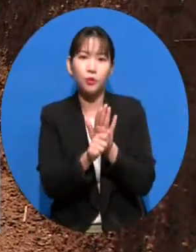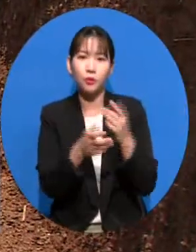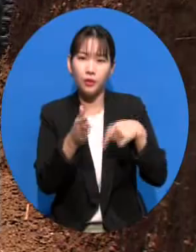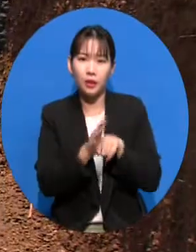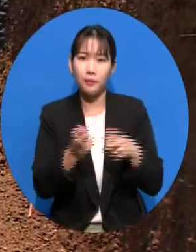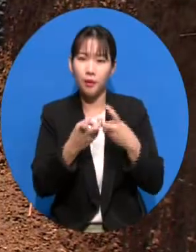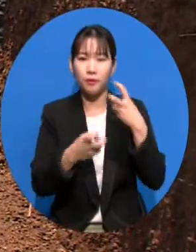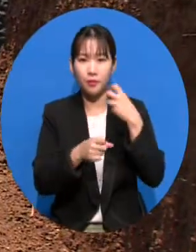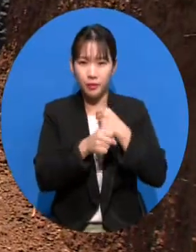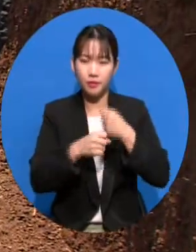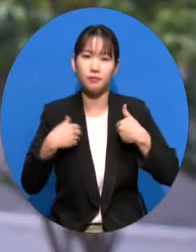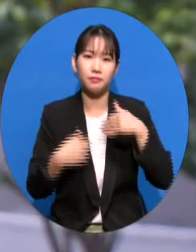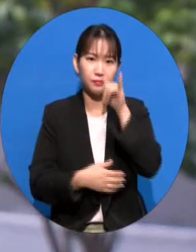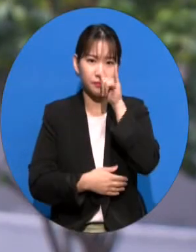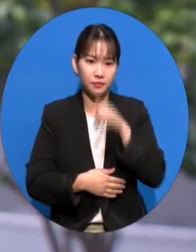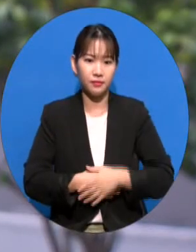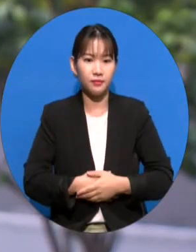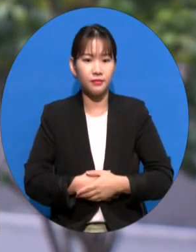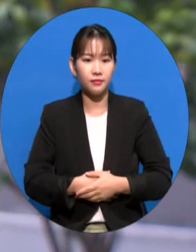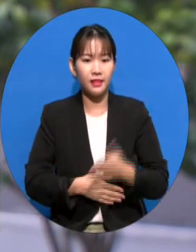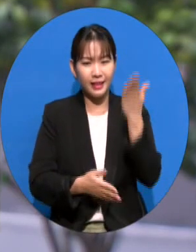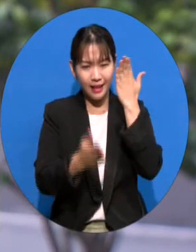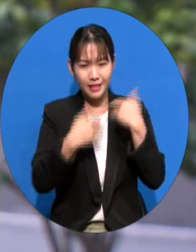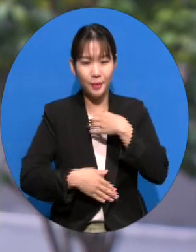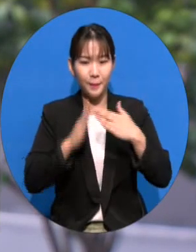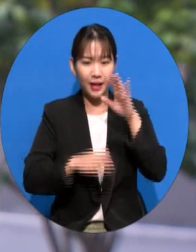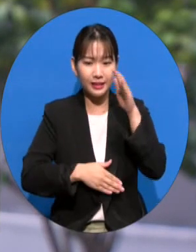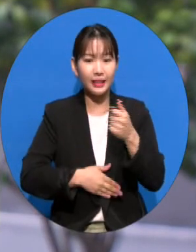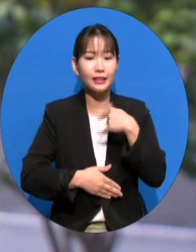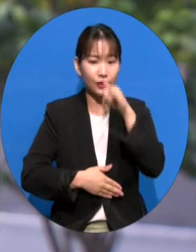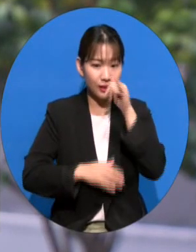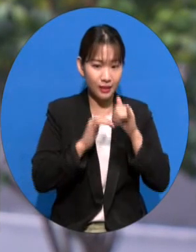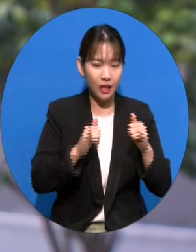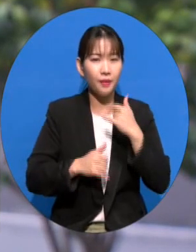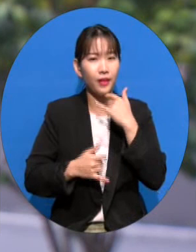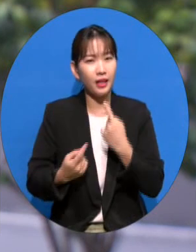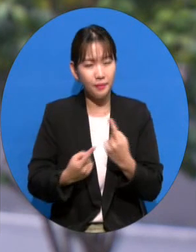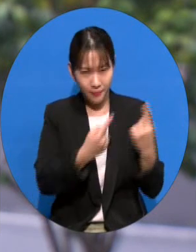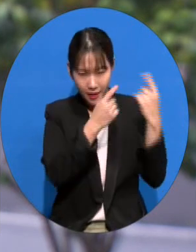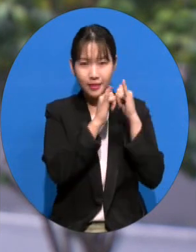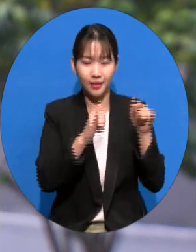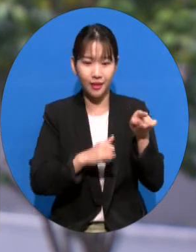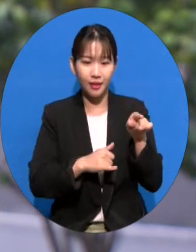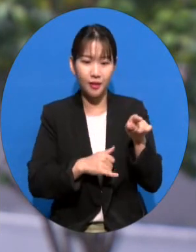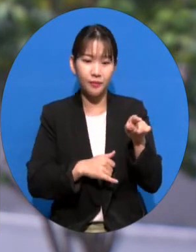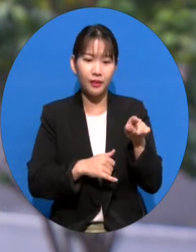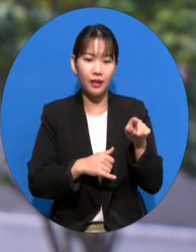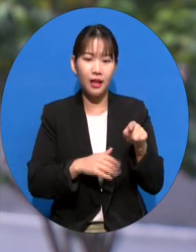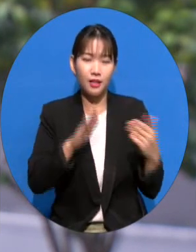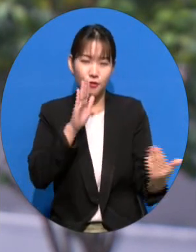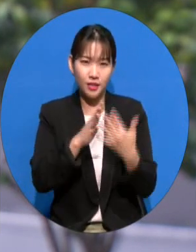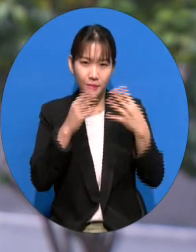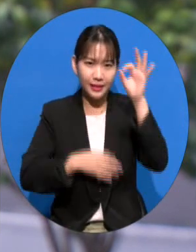강구할 필요성도 제기됩니다. 예전에 이장하셨던 분이라든지 나이 드셨던 분들을 이 기간 동안